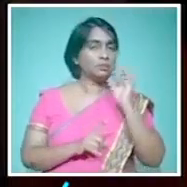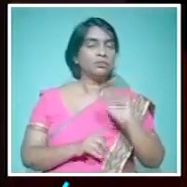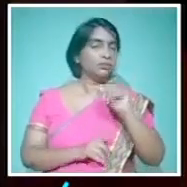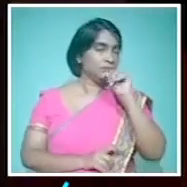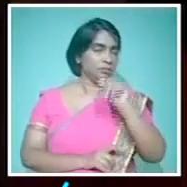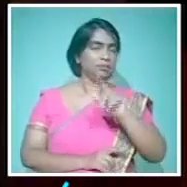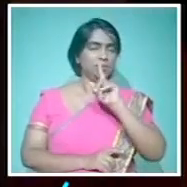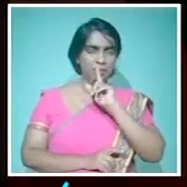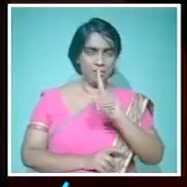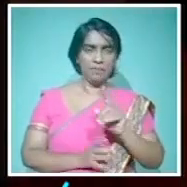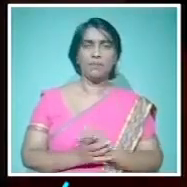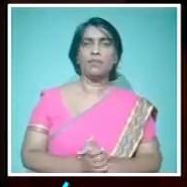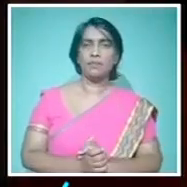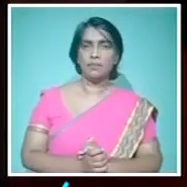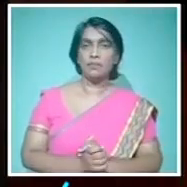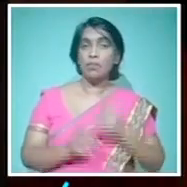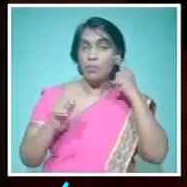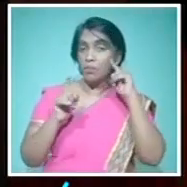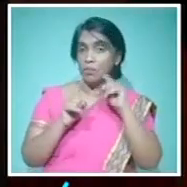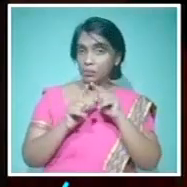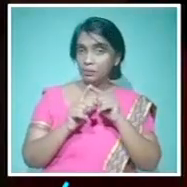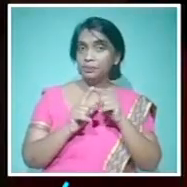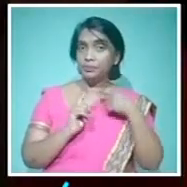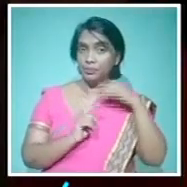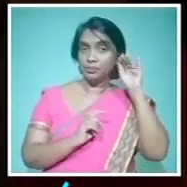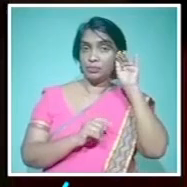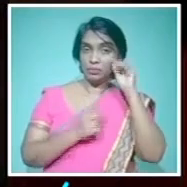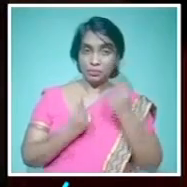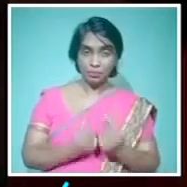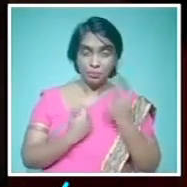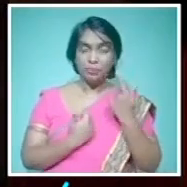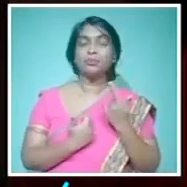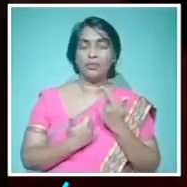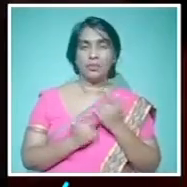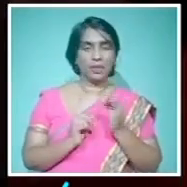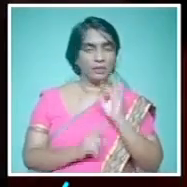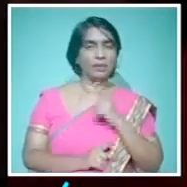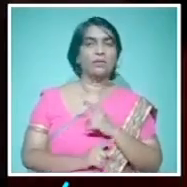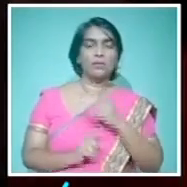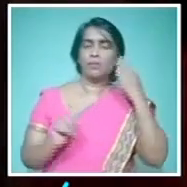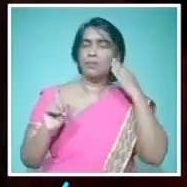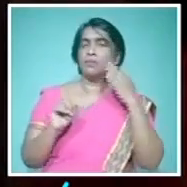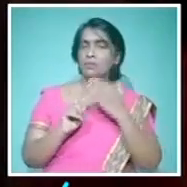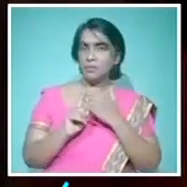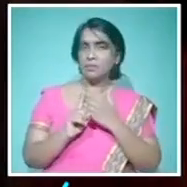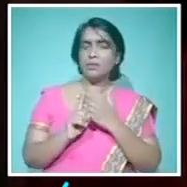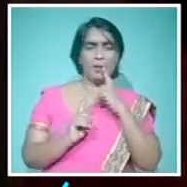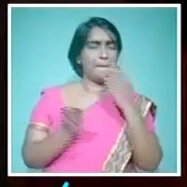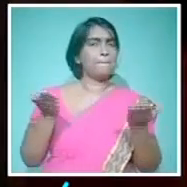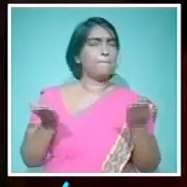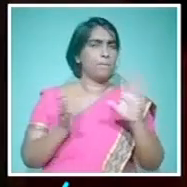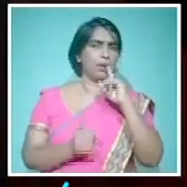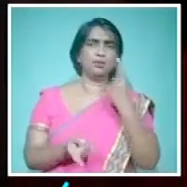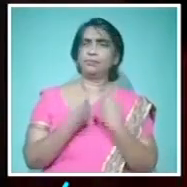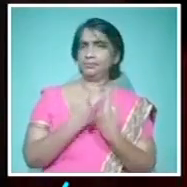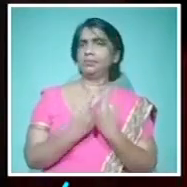පැහැදිලිව සඳහන් කළා සිද්ධිය එතුමාට වාර්තා වූ සැනින් මේ පිළිබඳ අපක්ෂපාතී